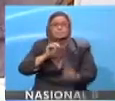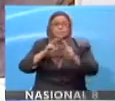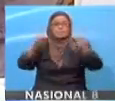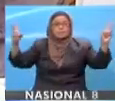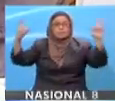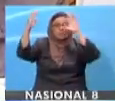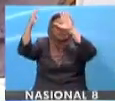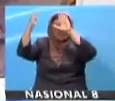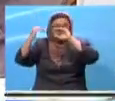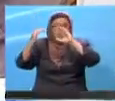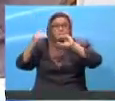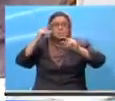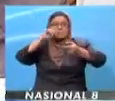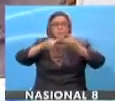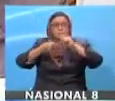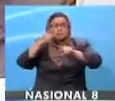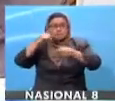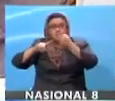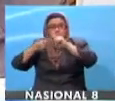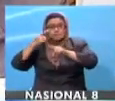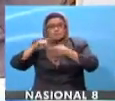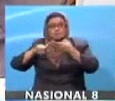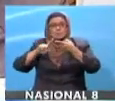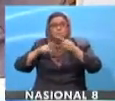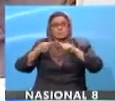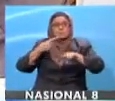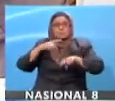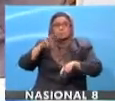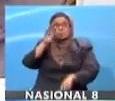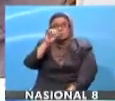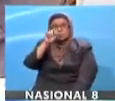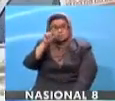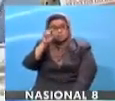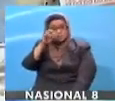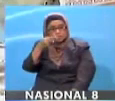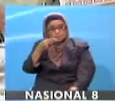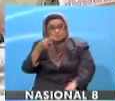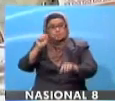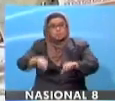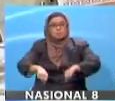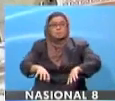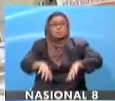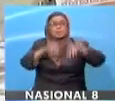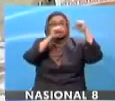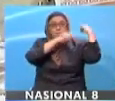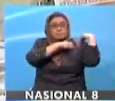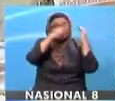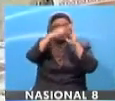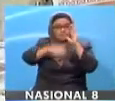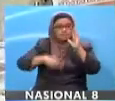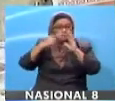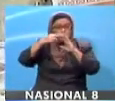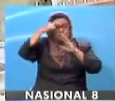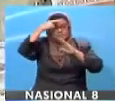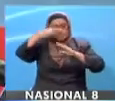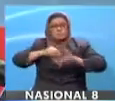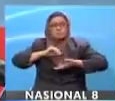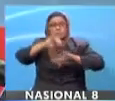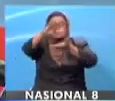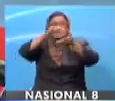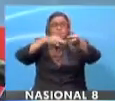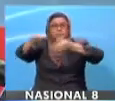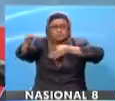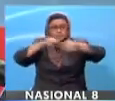rakan wasatiyah ini akan dapat memainkan peranan sebaik mungkin dalam memberi penerangan pada